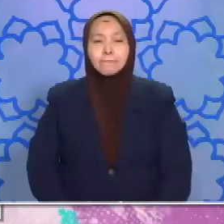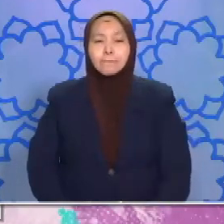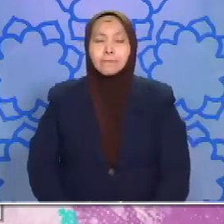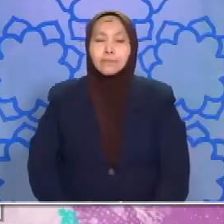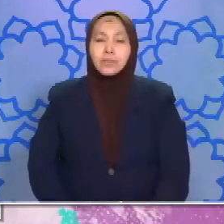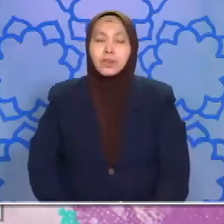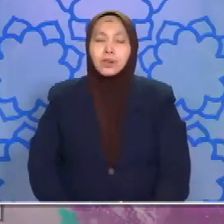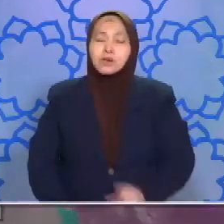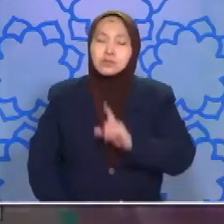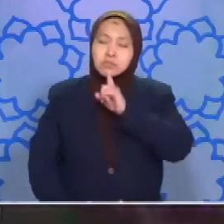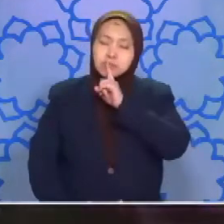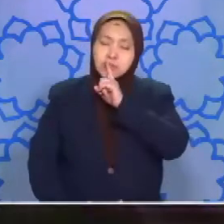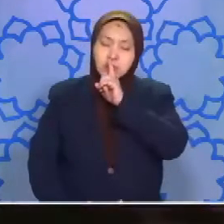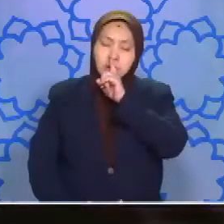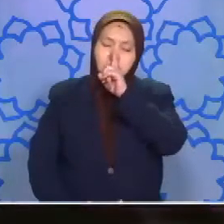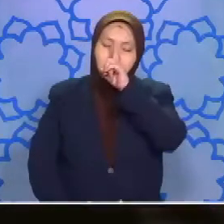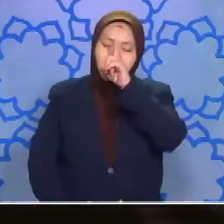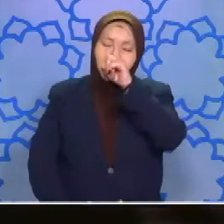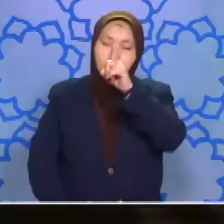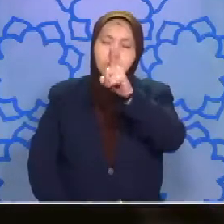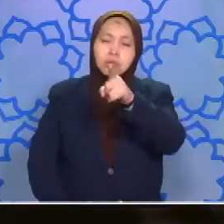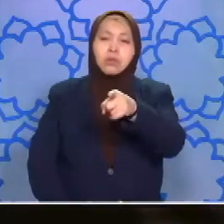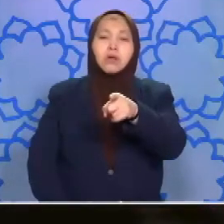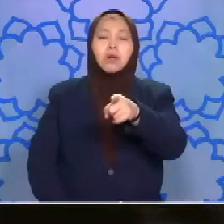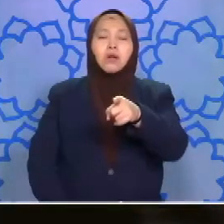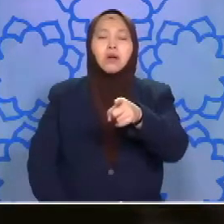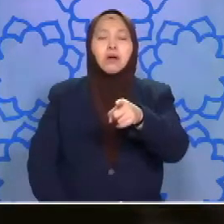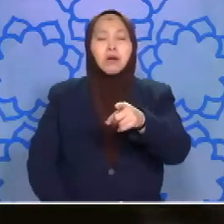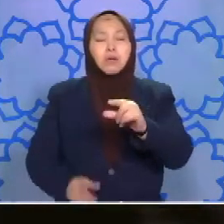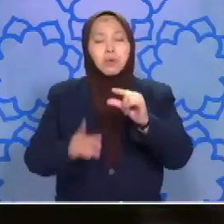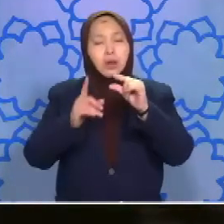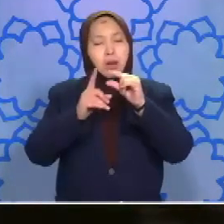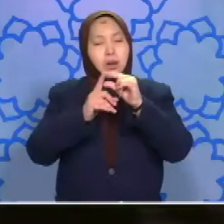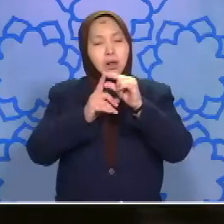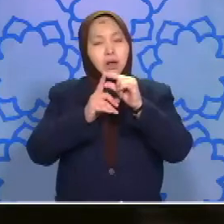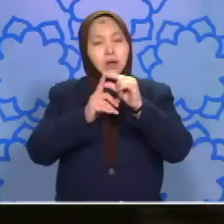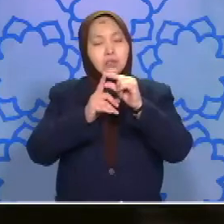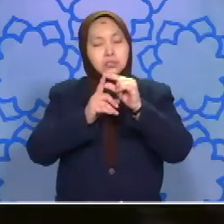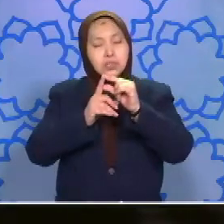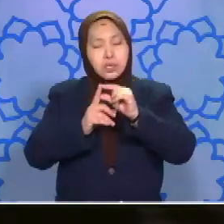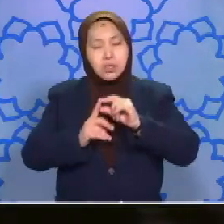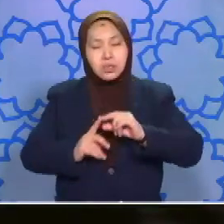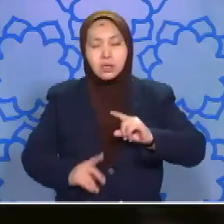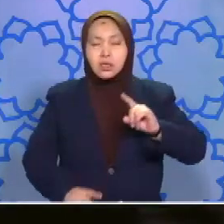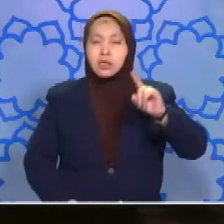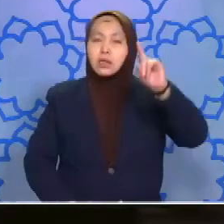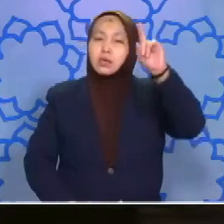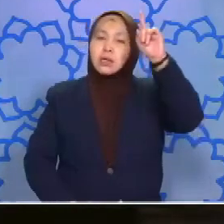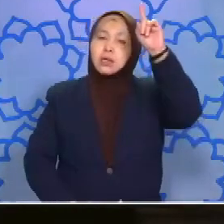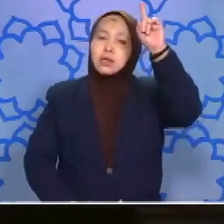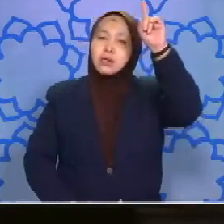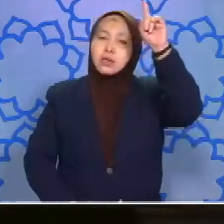للمسلمين. صدق الله العظيم.